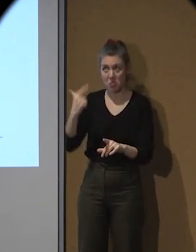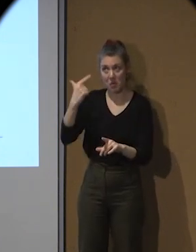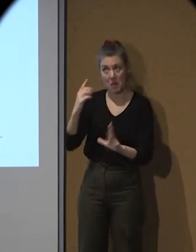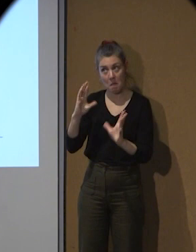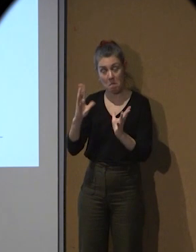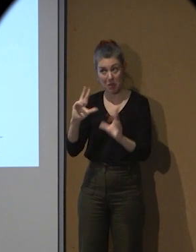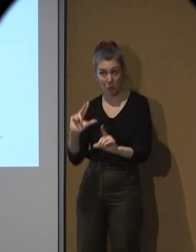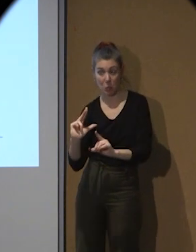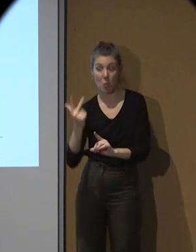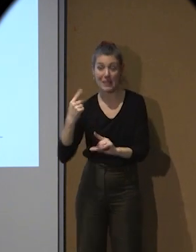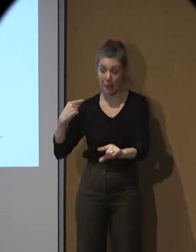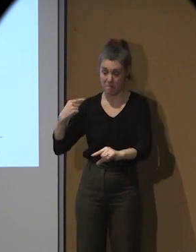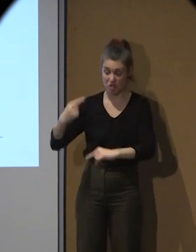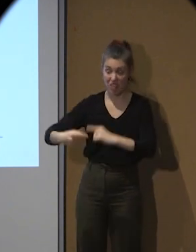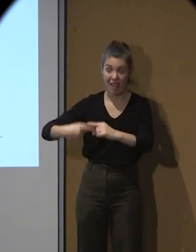vie.